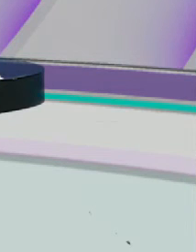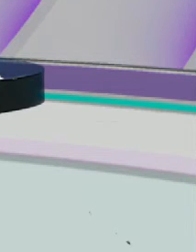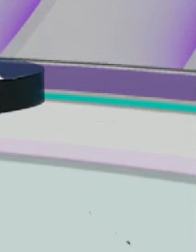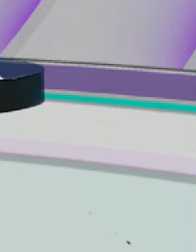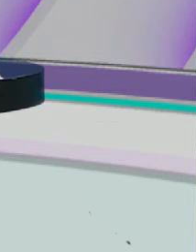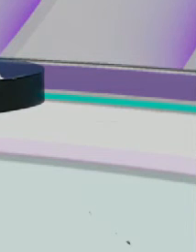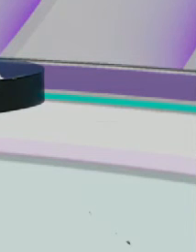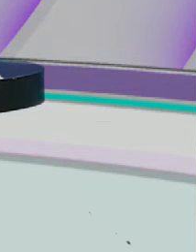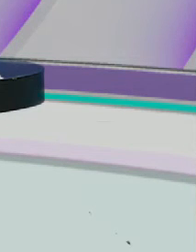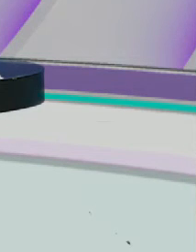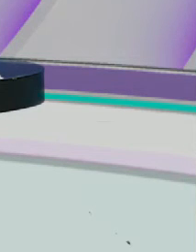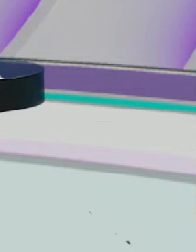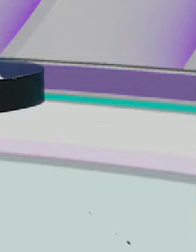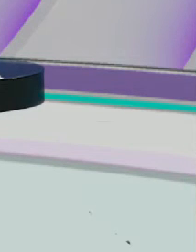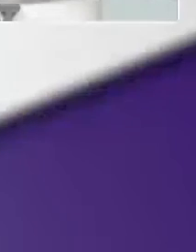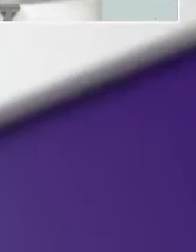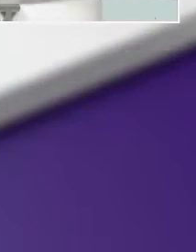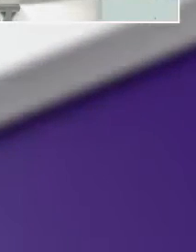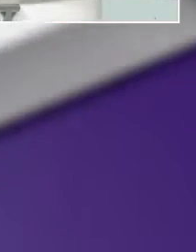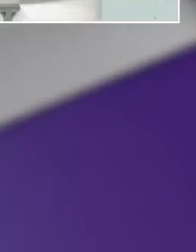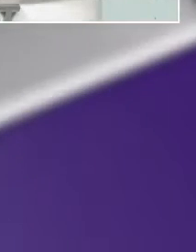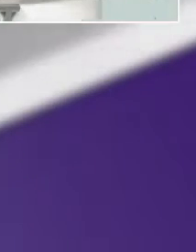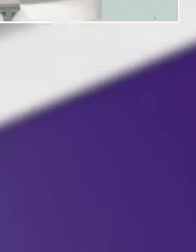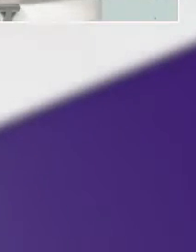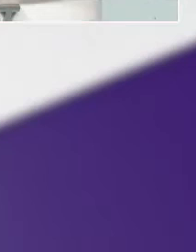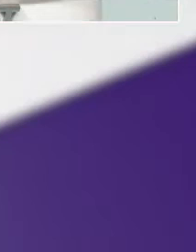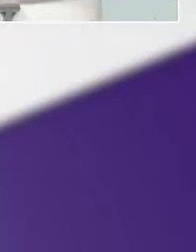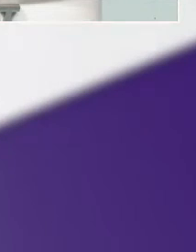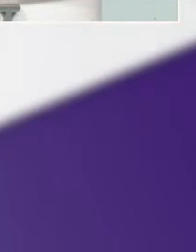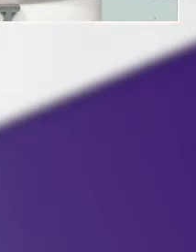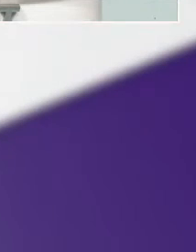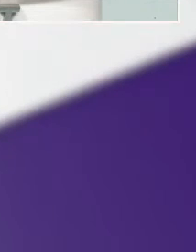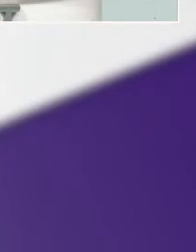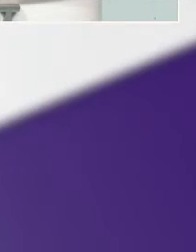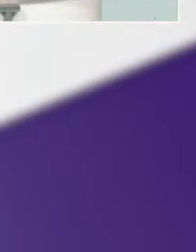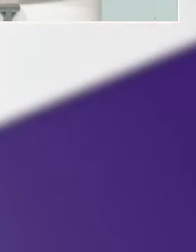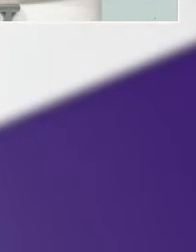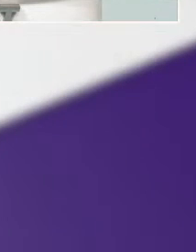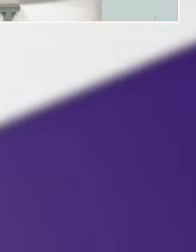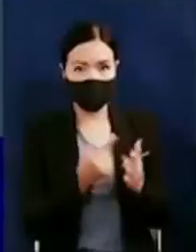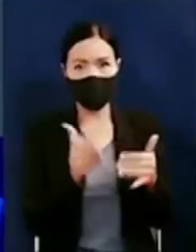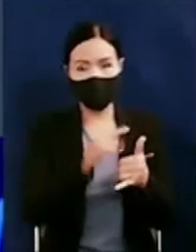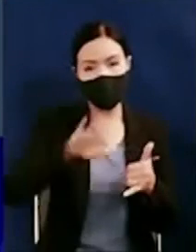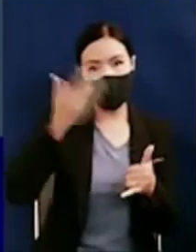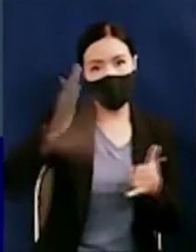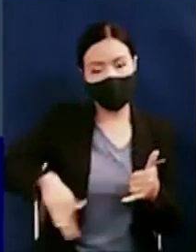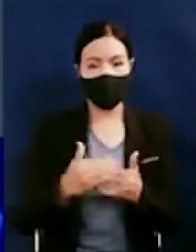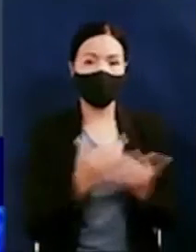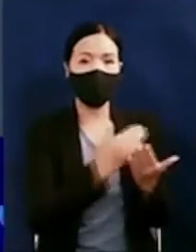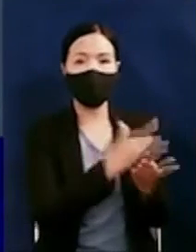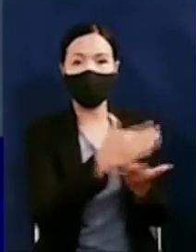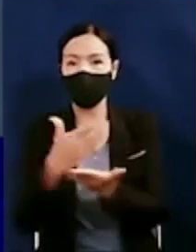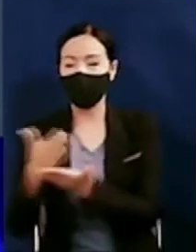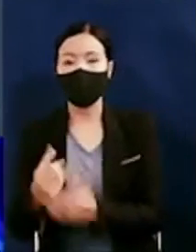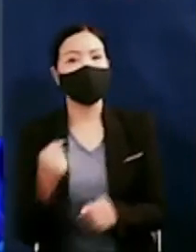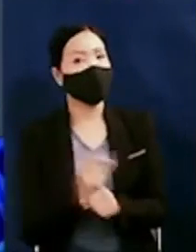เนี่ยนะครับในภาพรวมเนี่ยคุณหมอบอกว่าการจัดหาวัคซีนในเดือนสิงหาคมถึงธันวาคมเป็นวัคซีนมี